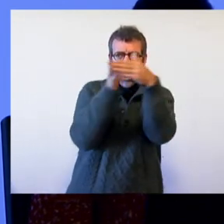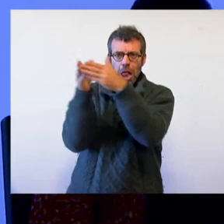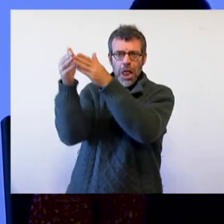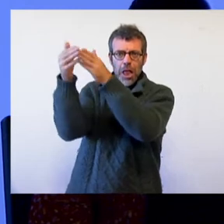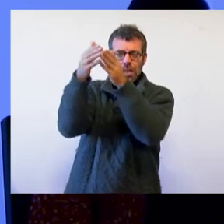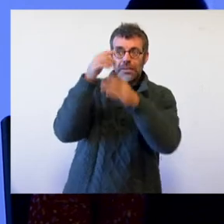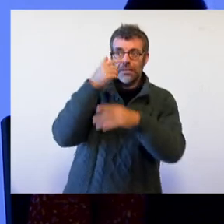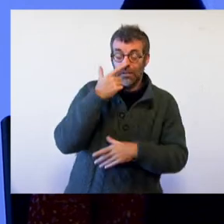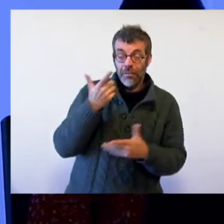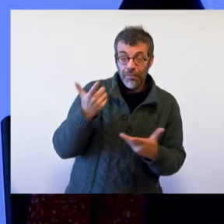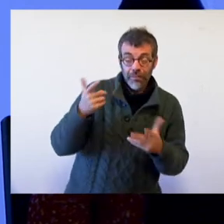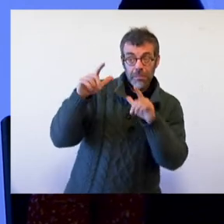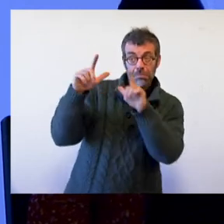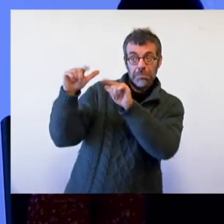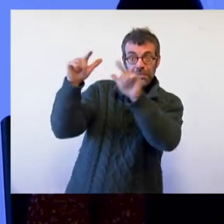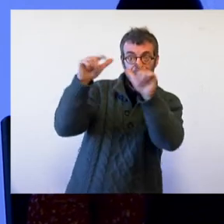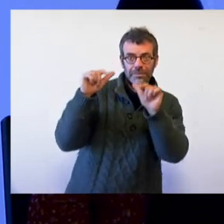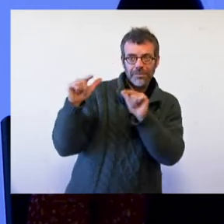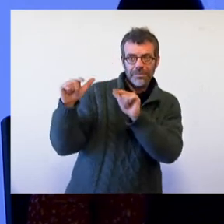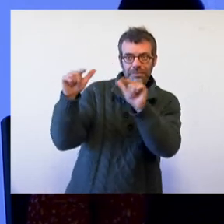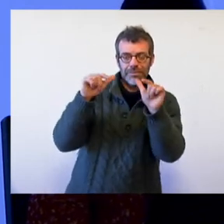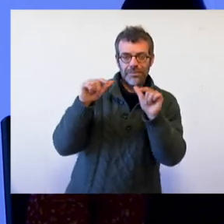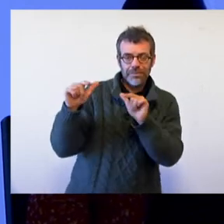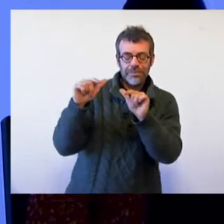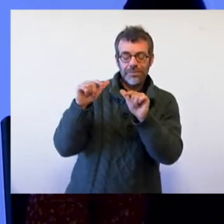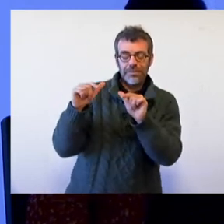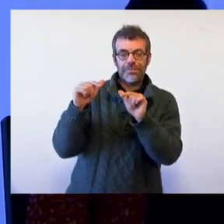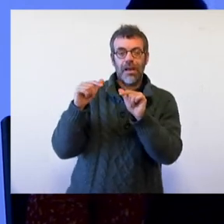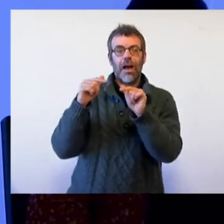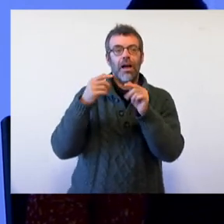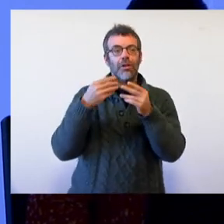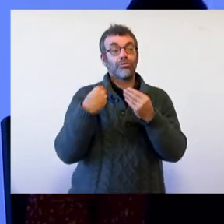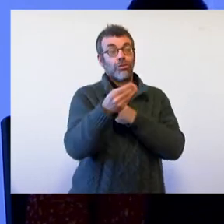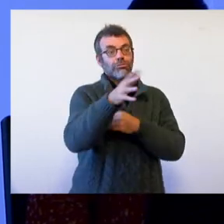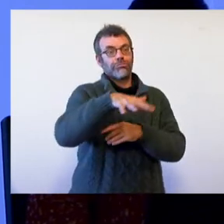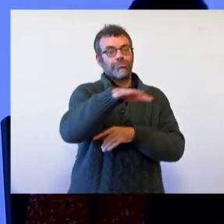permet aux jeunes de connaître mieux